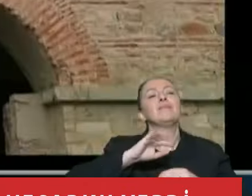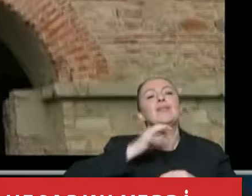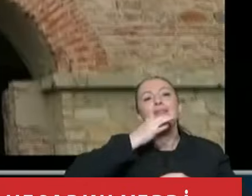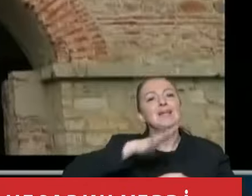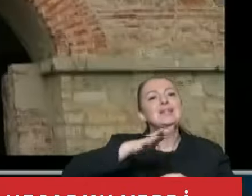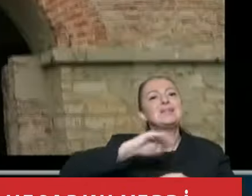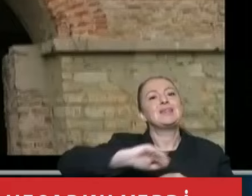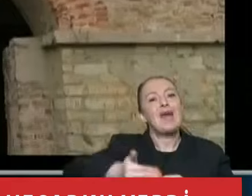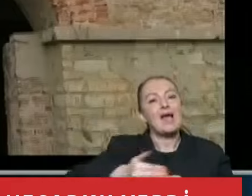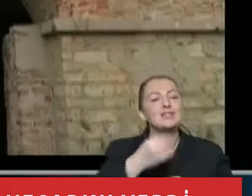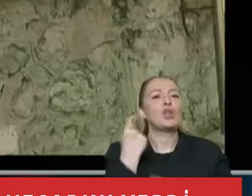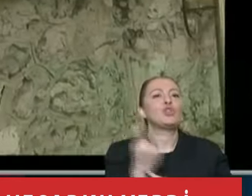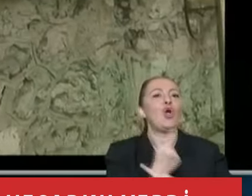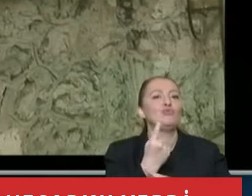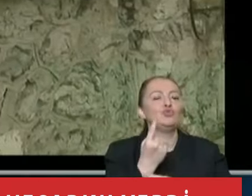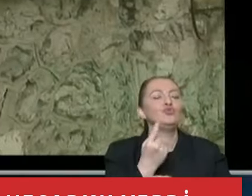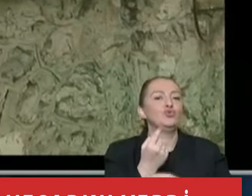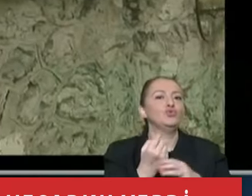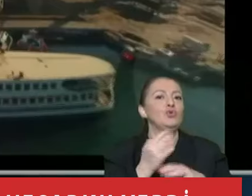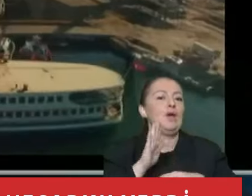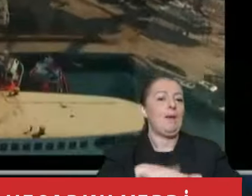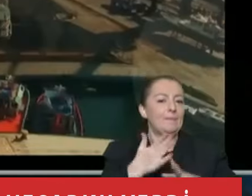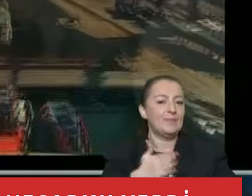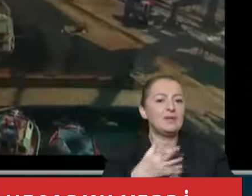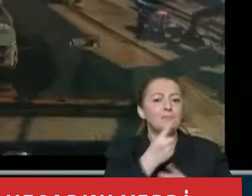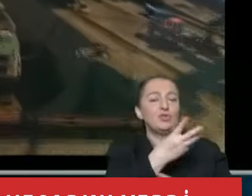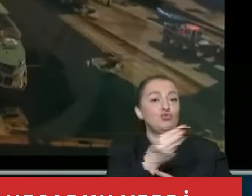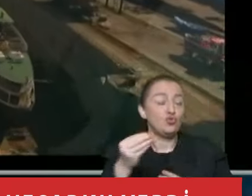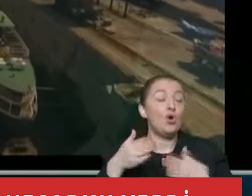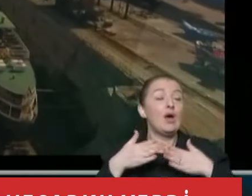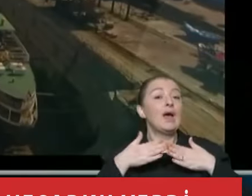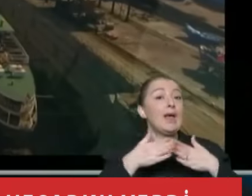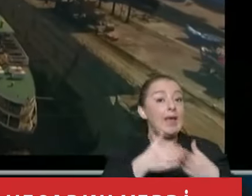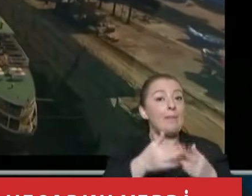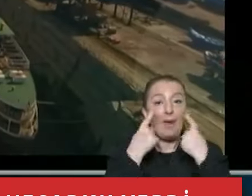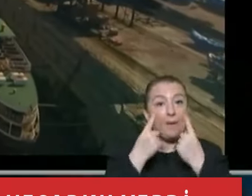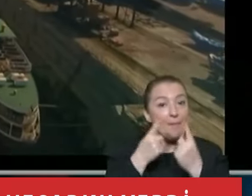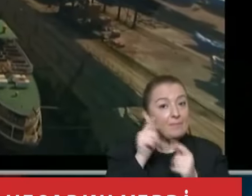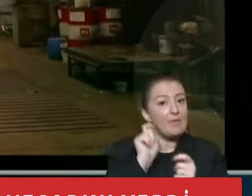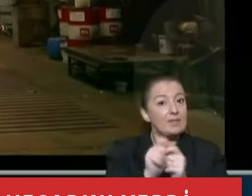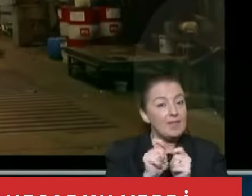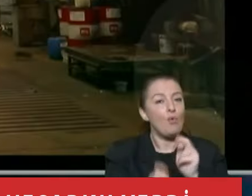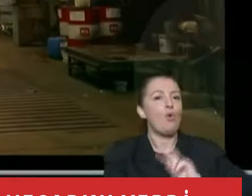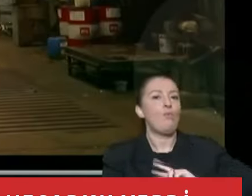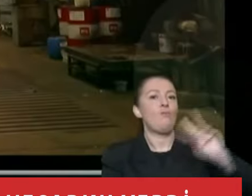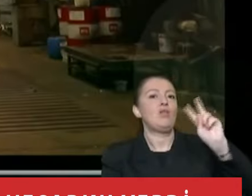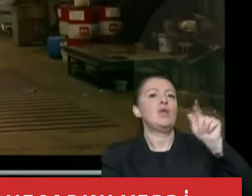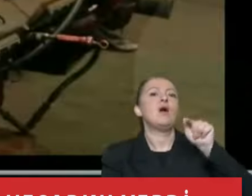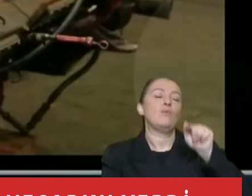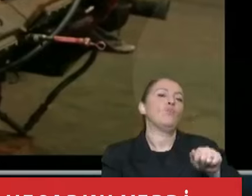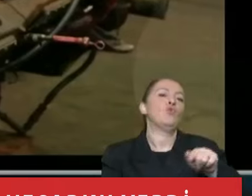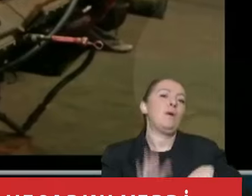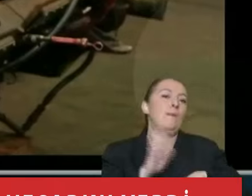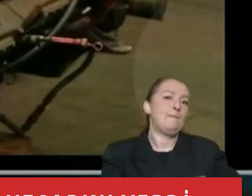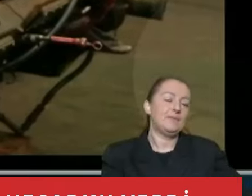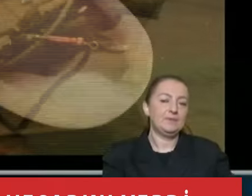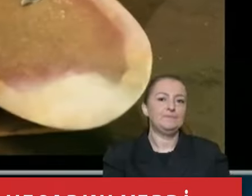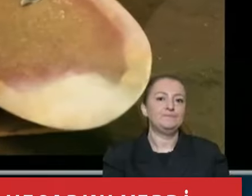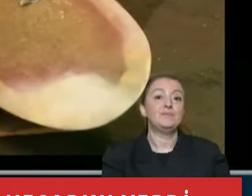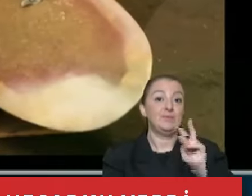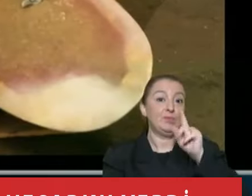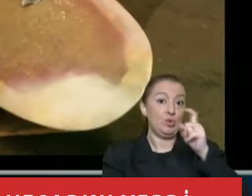dolmuşlar ürettik pek çok geminin bakım onarım ve modernizasyonu bu tesisimizde gerçekleştirdik